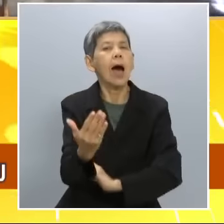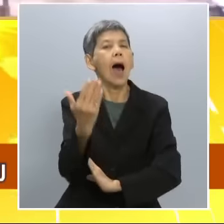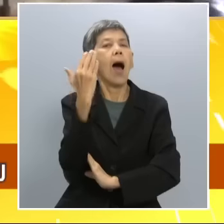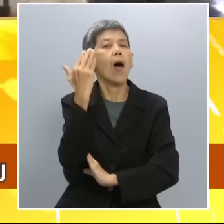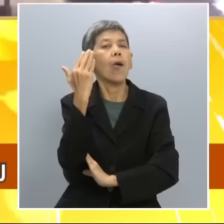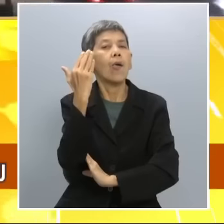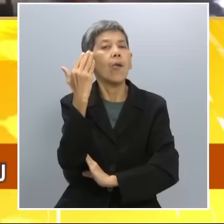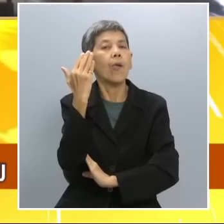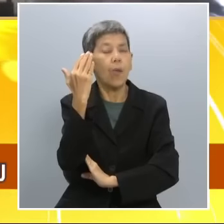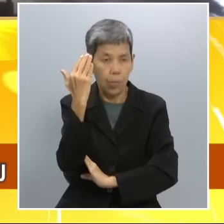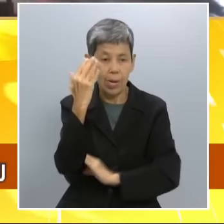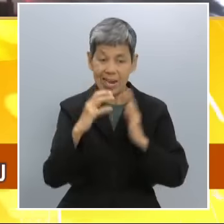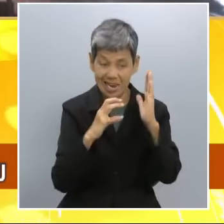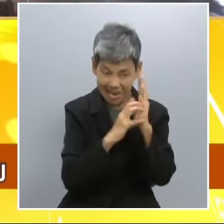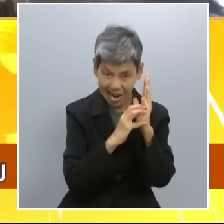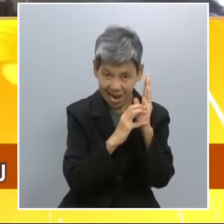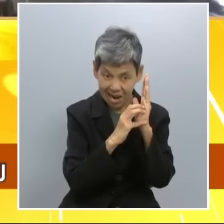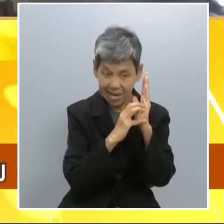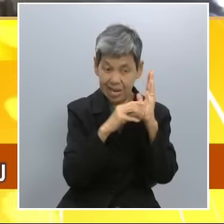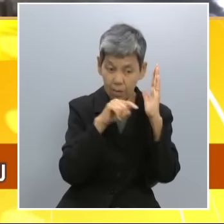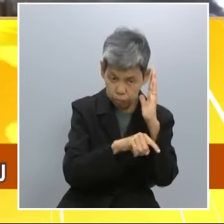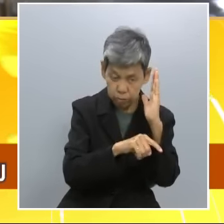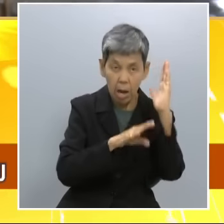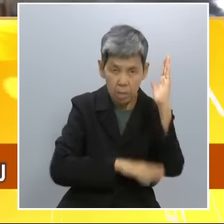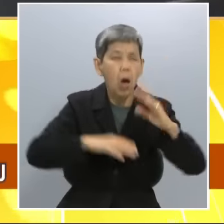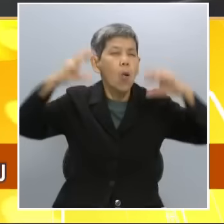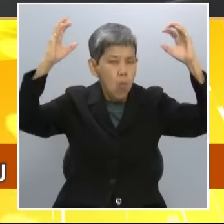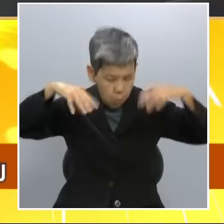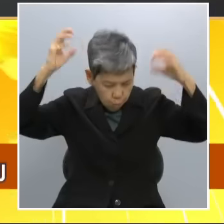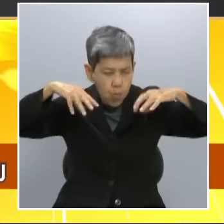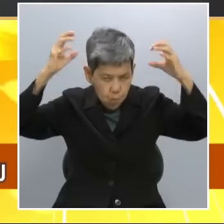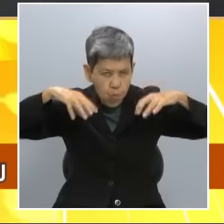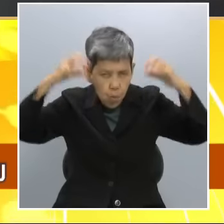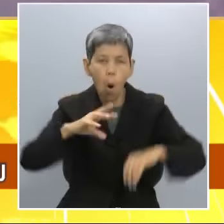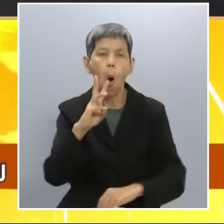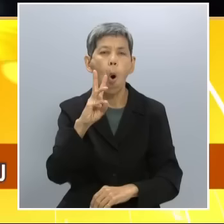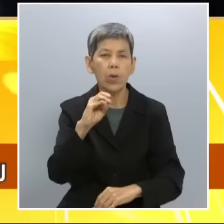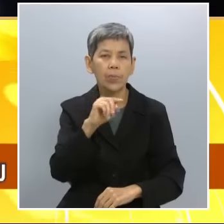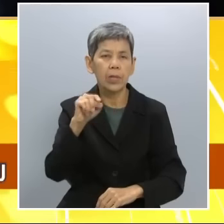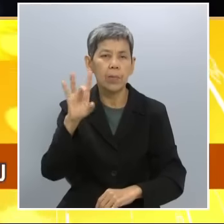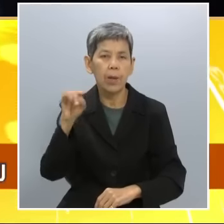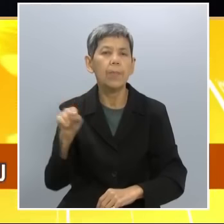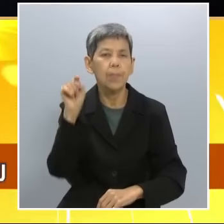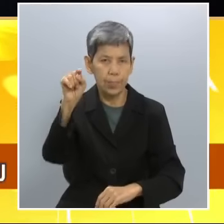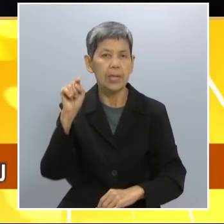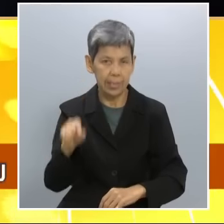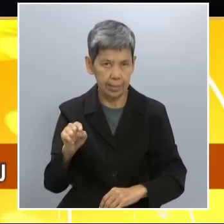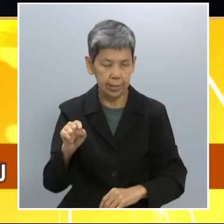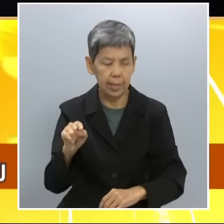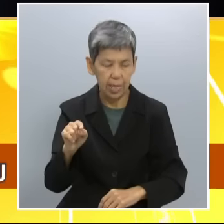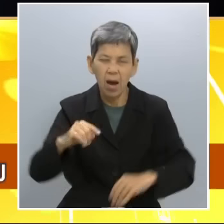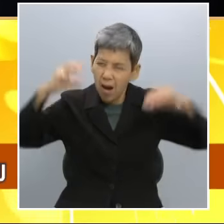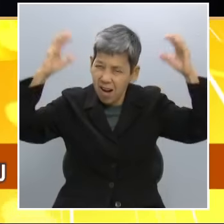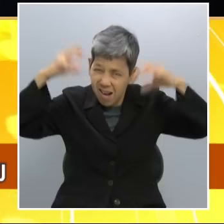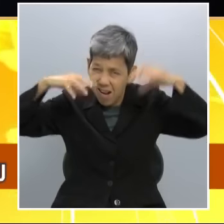ช่วงนั้นภาคกลางตะวันออกและภาคใต้จะยังมีฝนตกชุกต่อไปร้อยละ 60-80เพของพื้นที่ค่ะแล้วก็มี